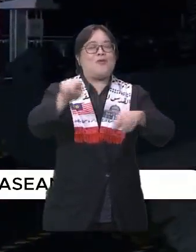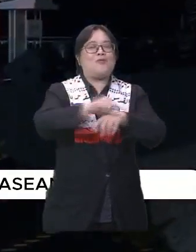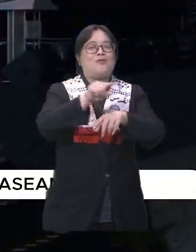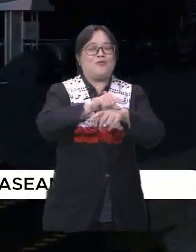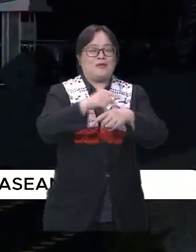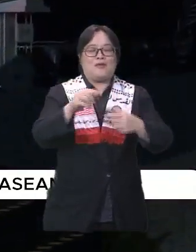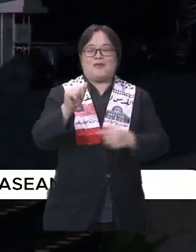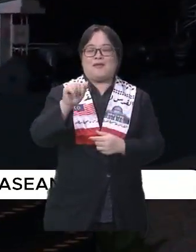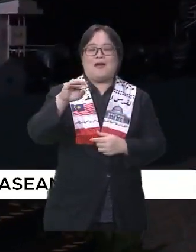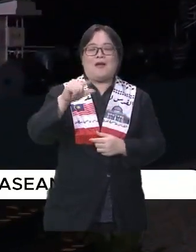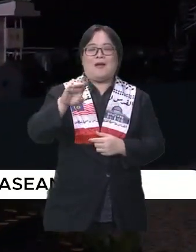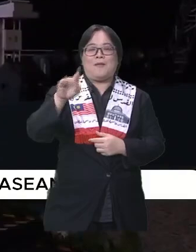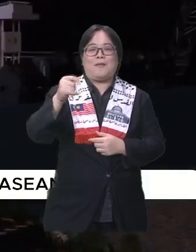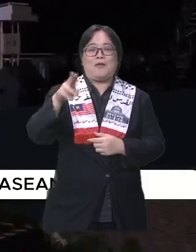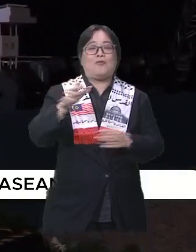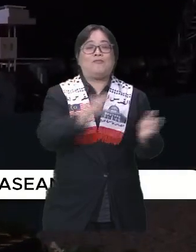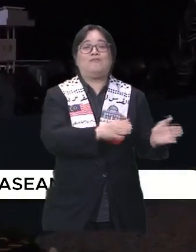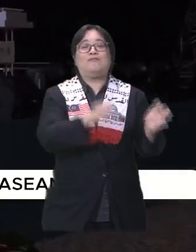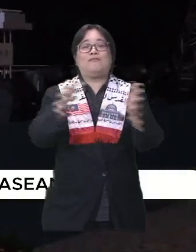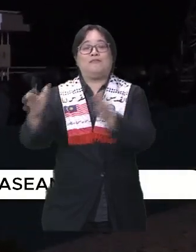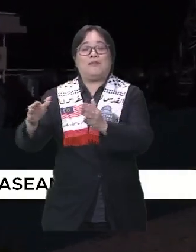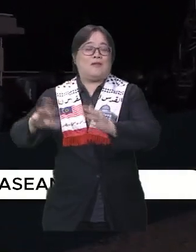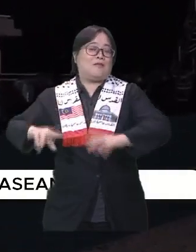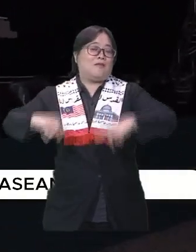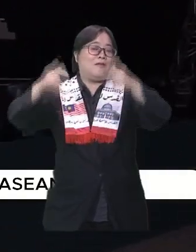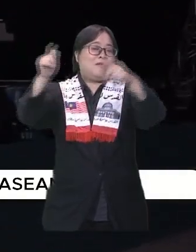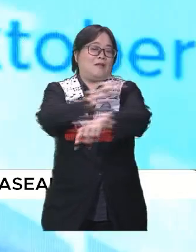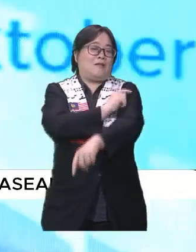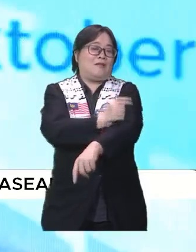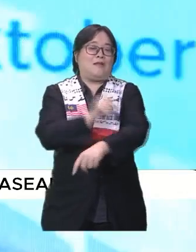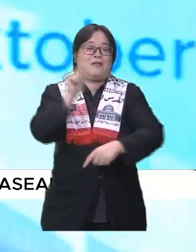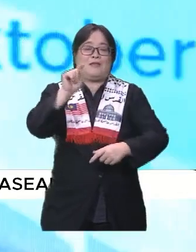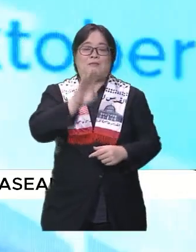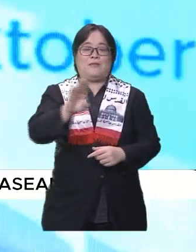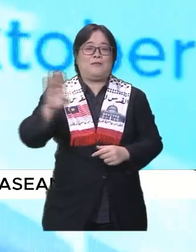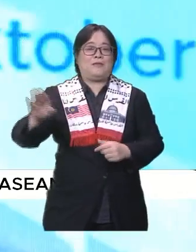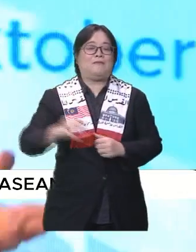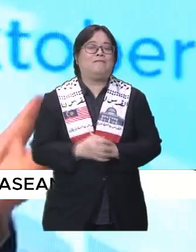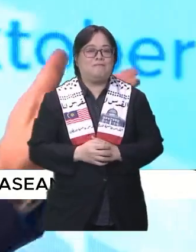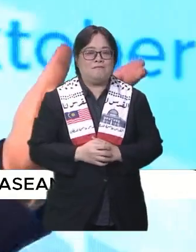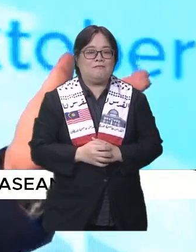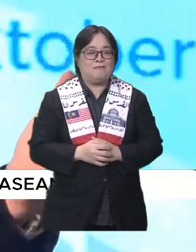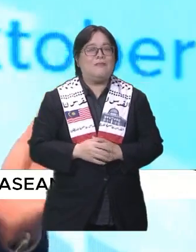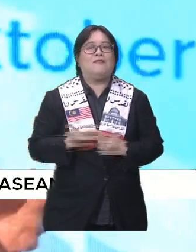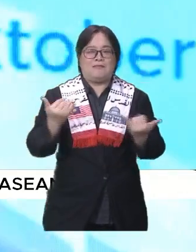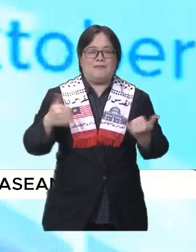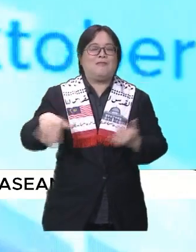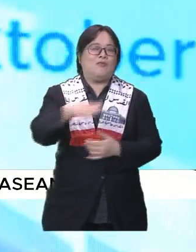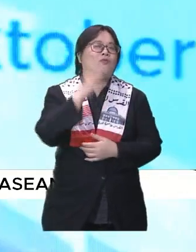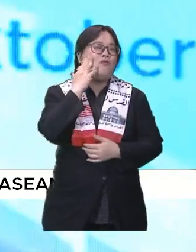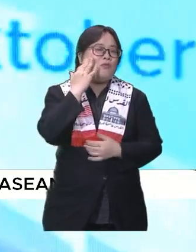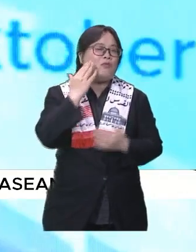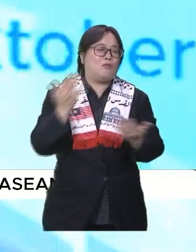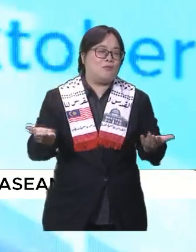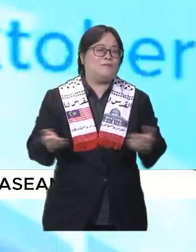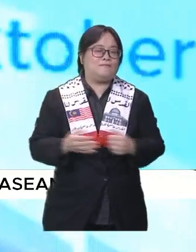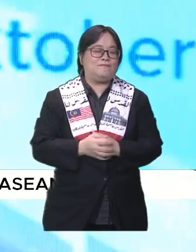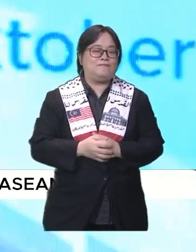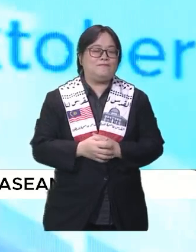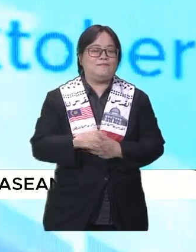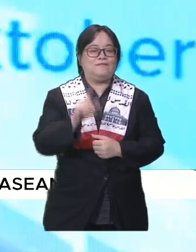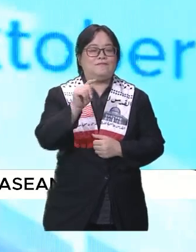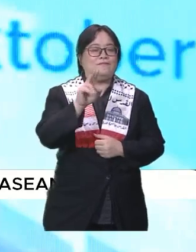arang batu dan beralih kepada tenaga boleh baru TBB dan sekarang sudah sudah tahu tentang